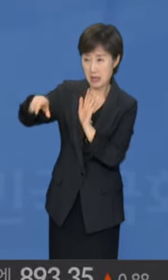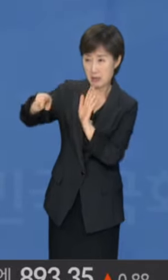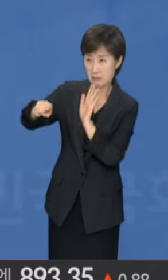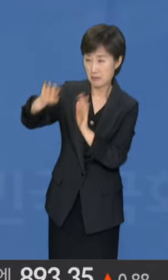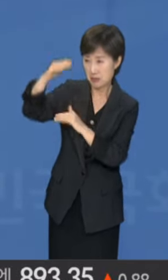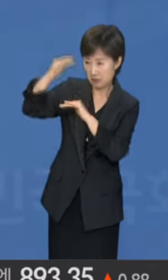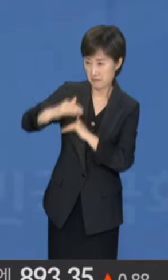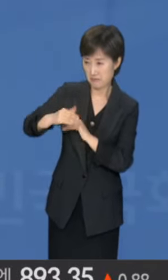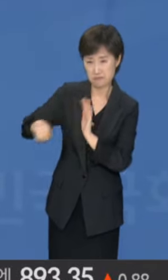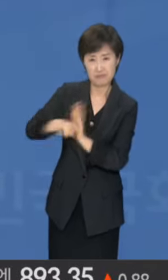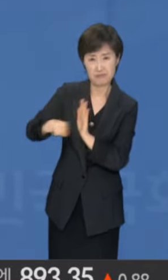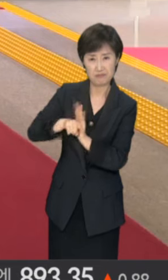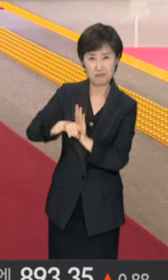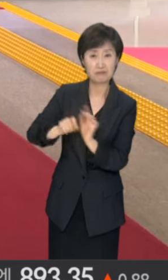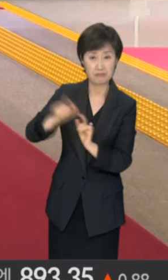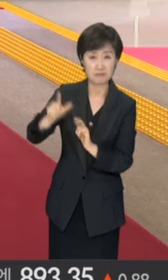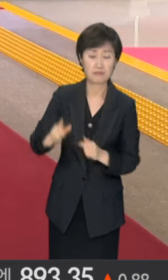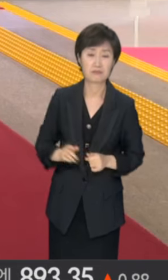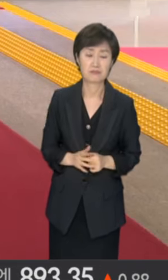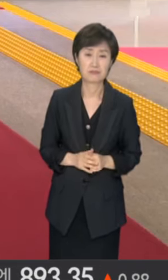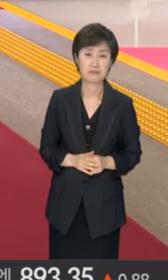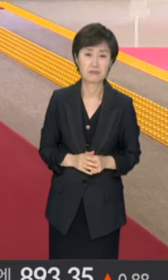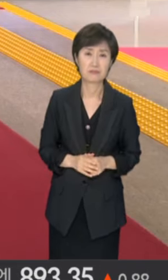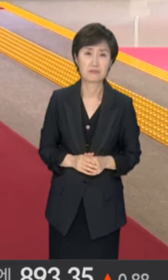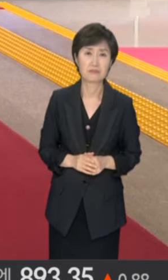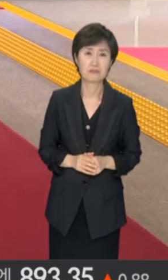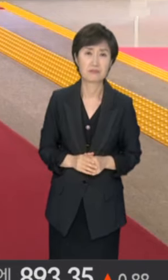보였습니다 지금까지 국회였다